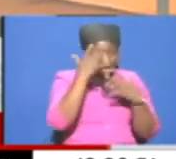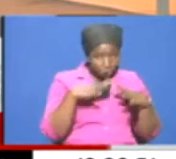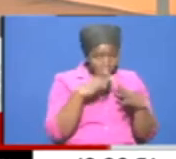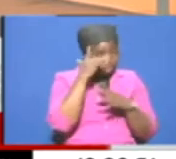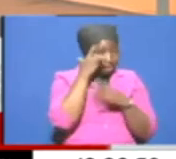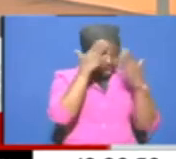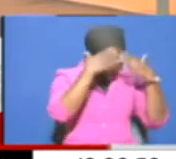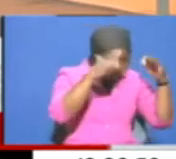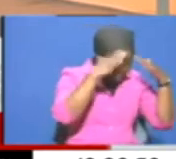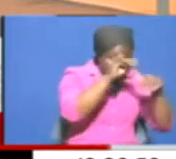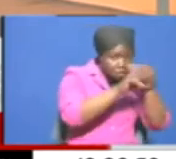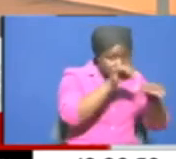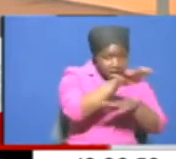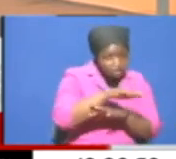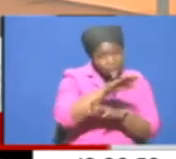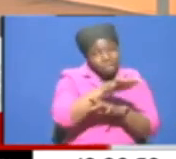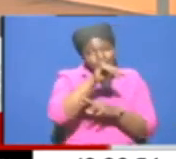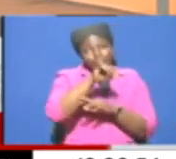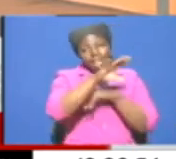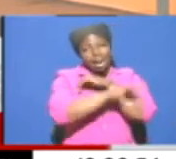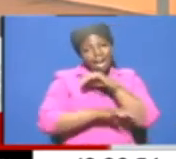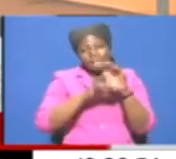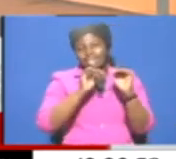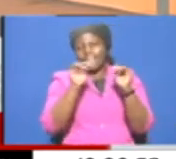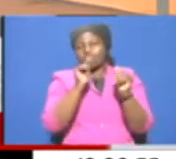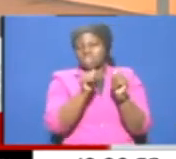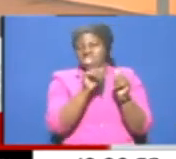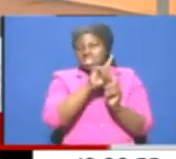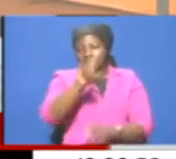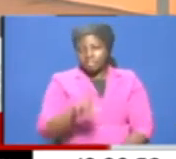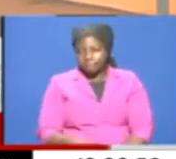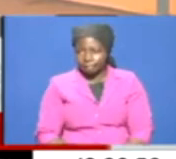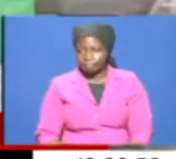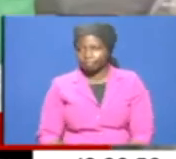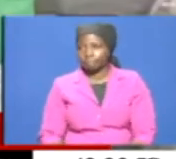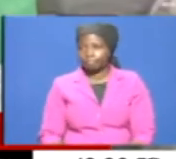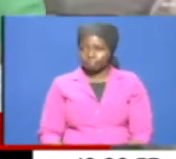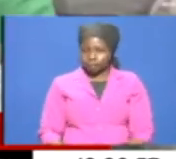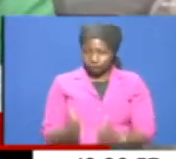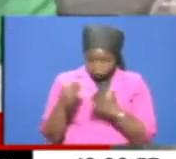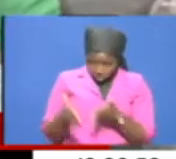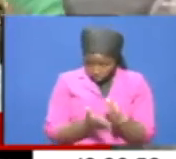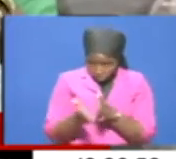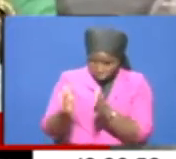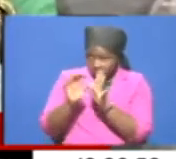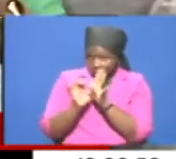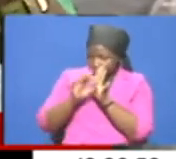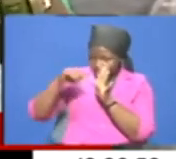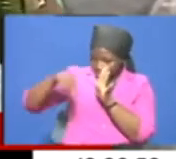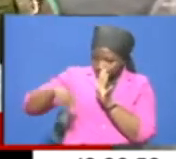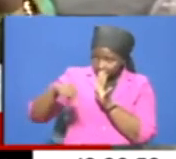uhamasisho kuhusiana na mazingira hapa nchini uko katika hali gani? Platform ni kama hii. Mm-hmm. Platform ni